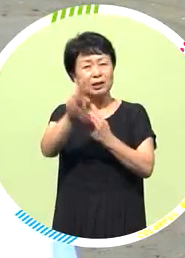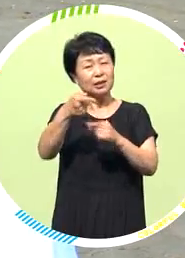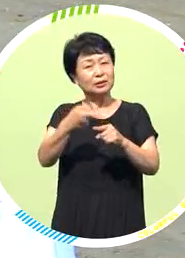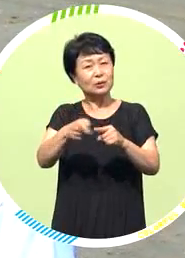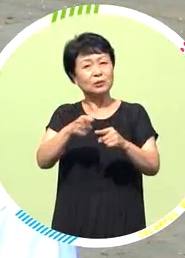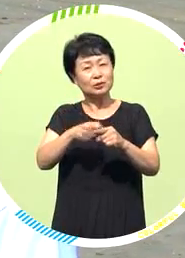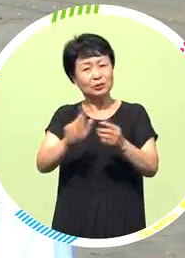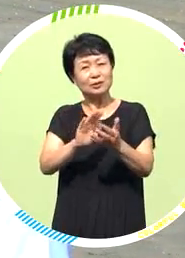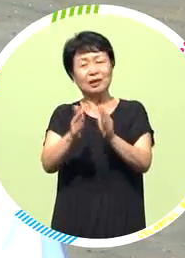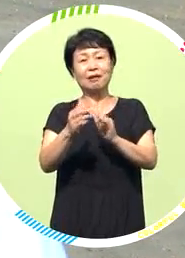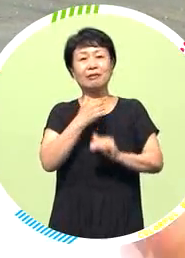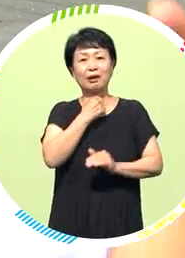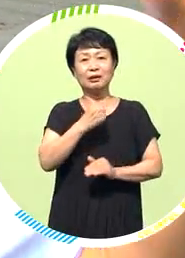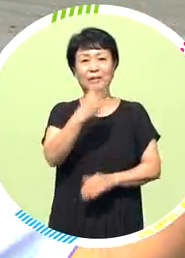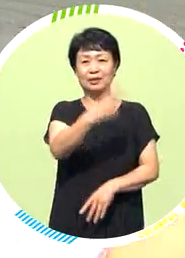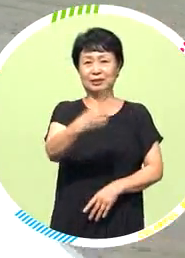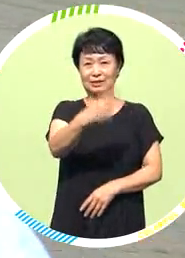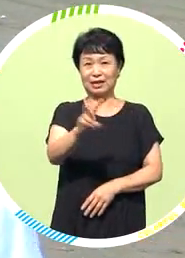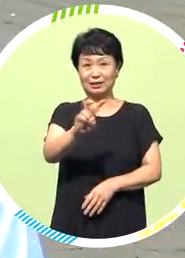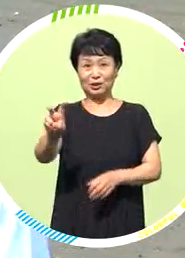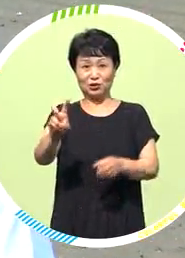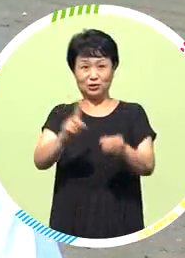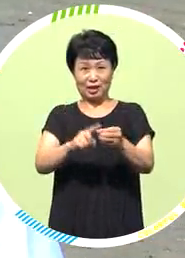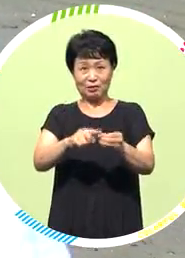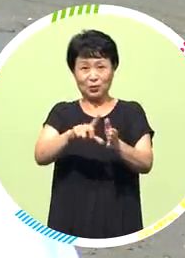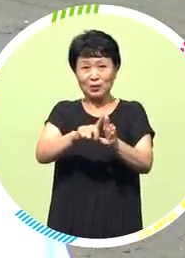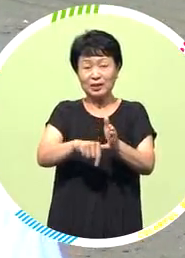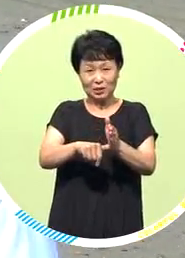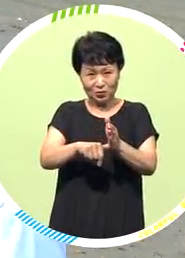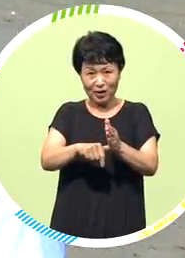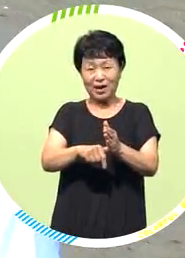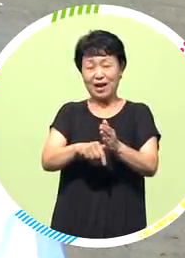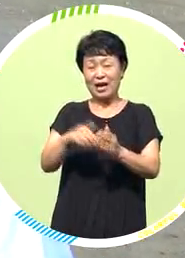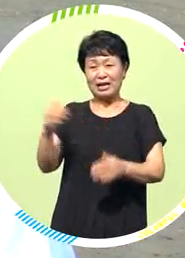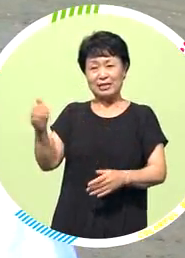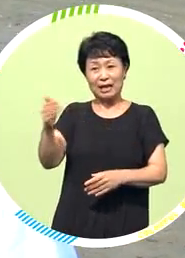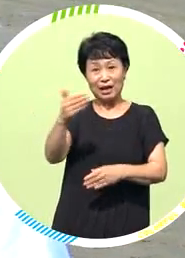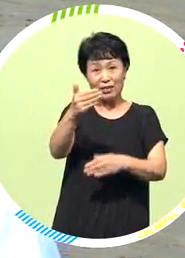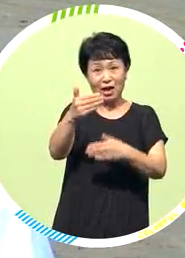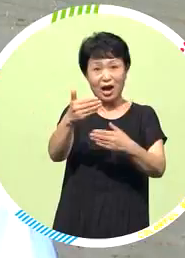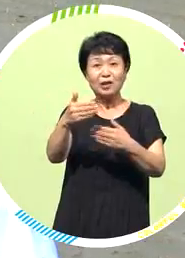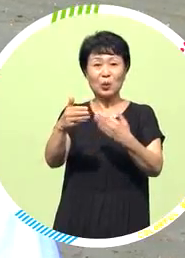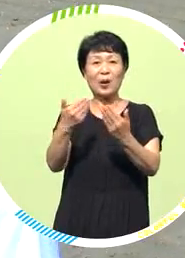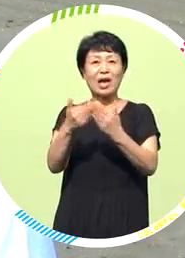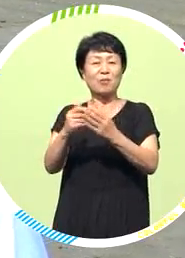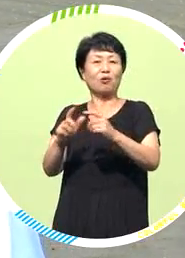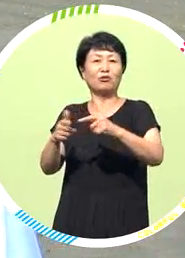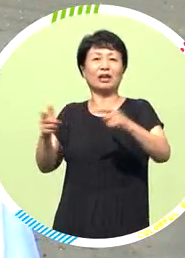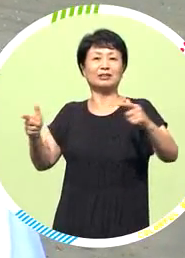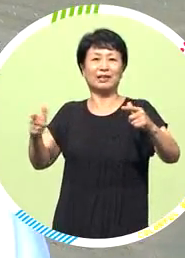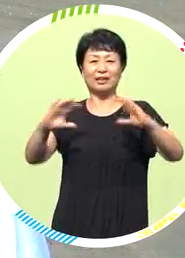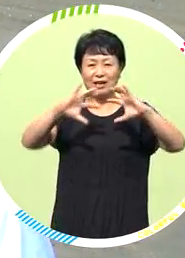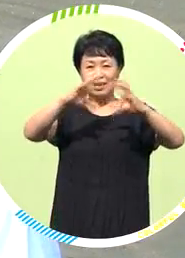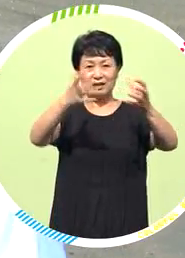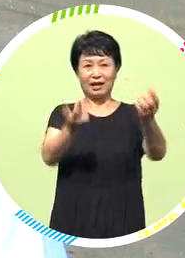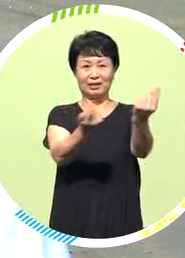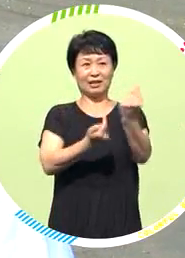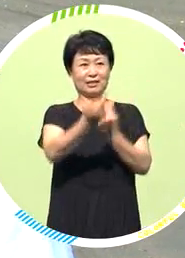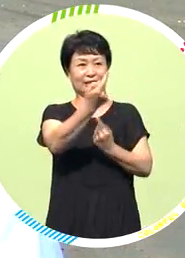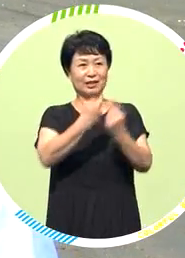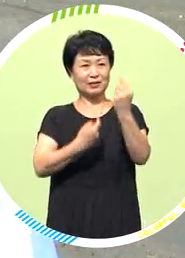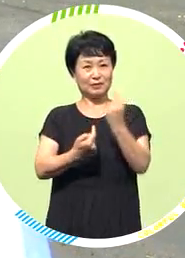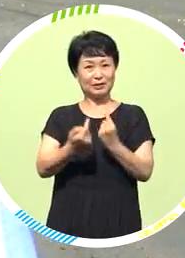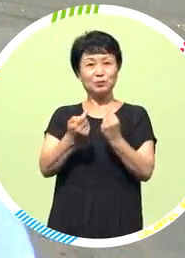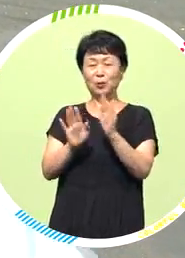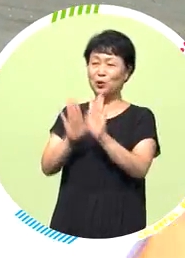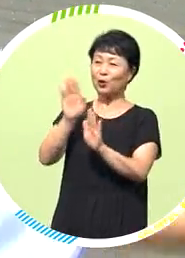。2020年にはあそこの天幕のところにもうちょっと魚を増やして、海外から来られる方にもこう見てもら